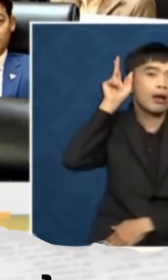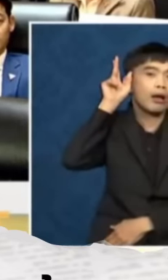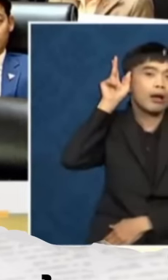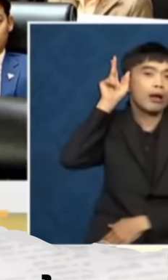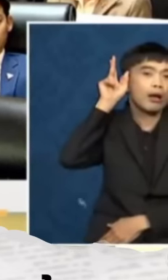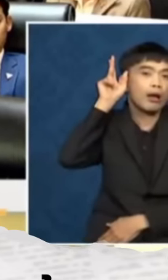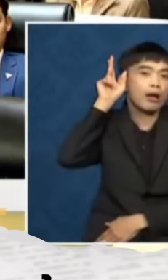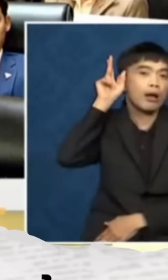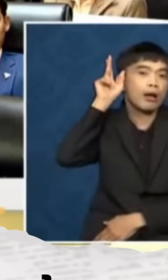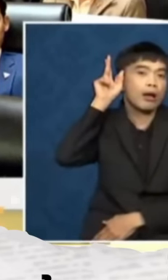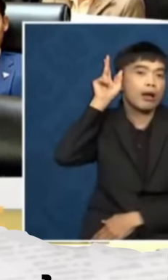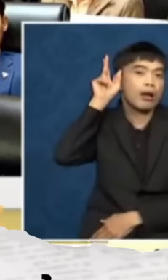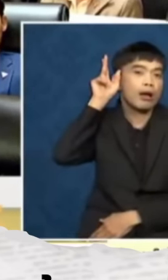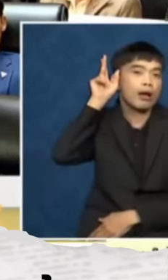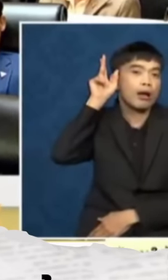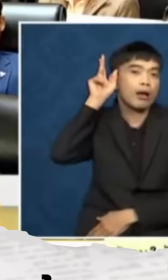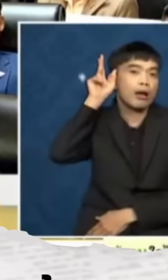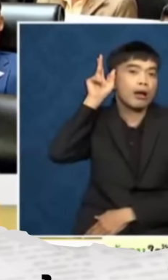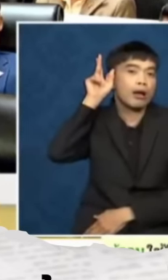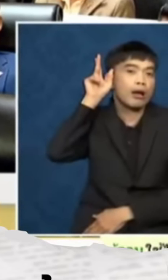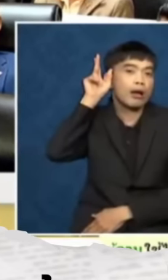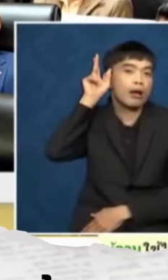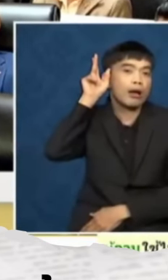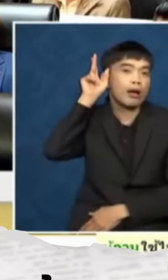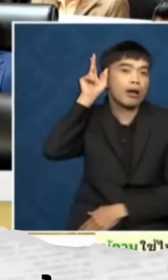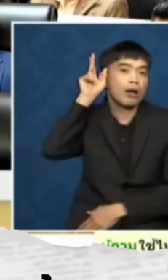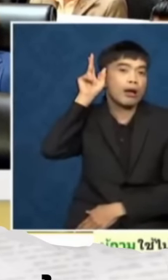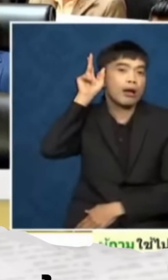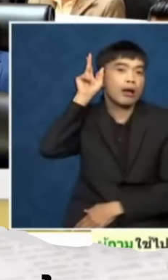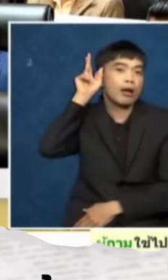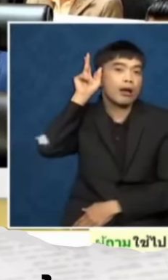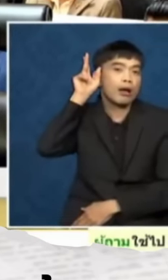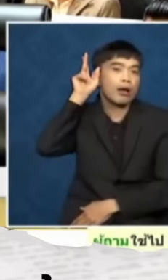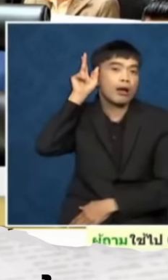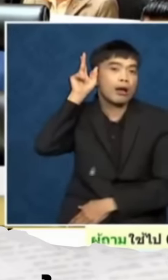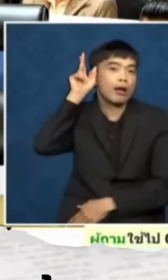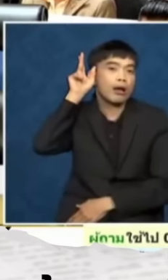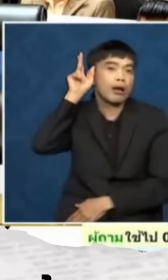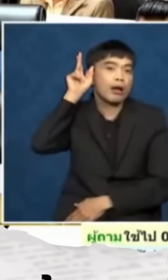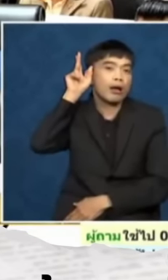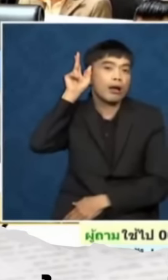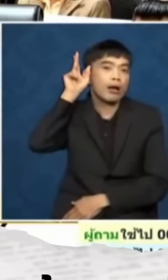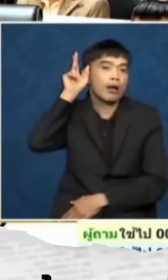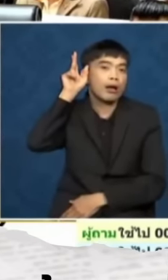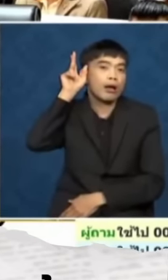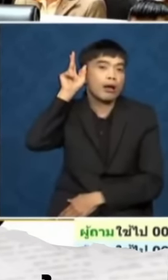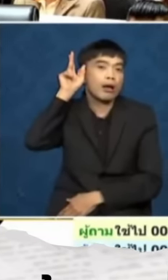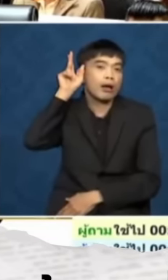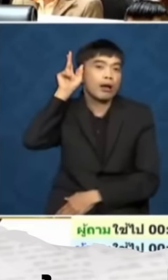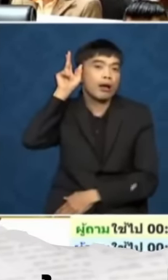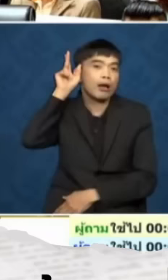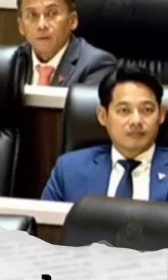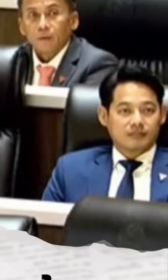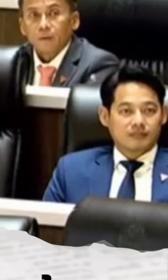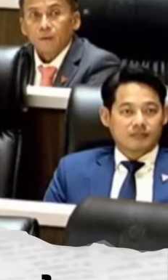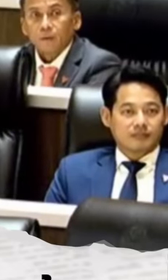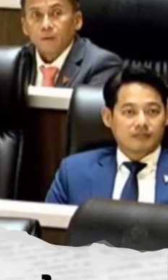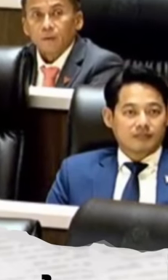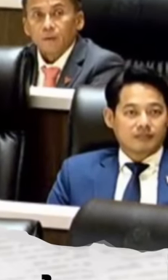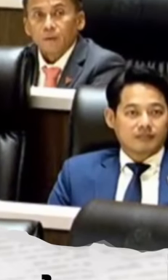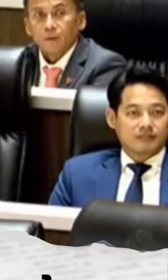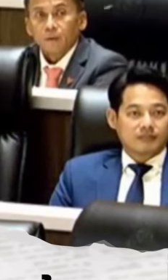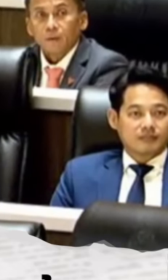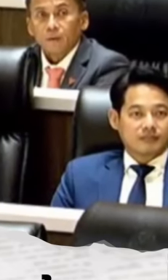นอกมาพูดในสภาหลายสัปดาห์ต่อกันเนี่ยมันเหนื่อยเหมือนที่มีคนเอาเรื่องสว.ทรงเอเนี่ยมาพูดในสภานะฮะอันนี้ก็เหมือนแอบจิก